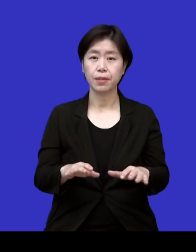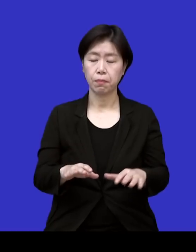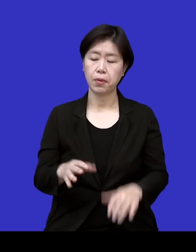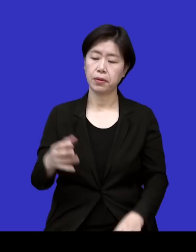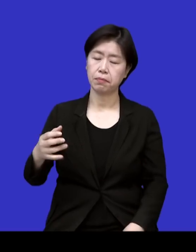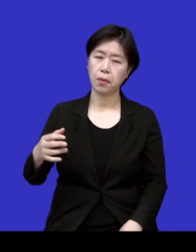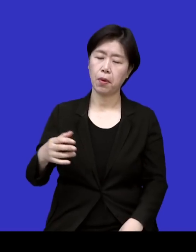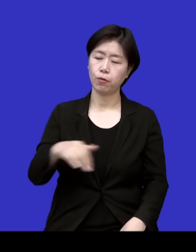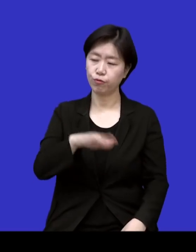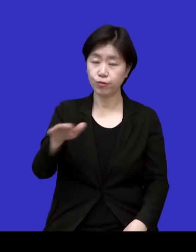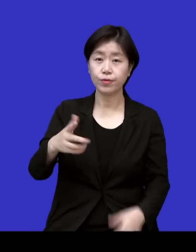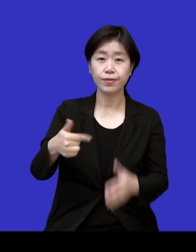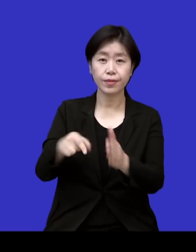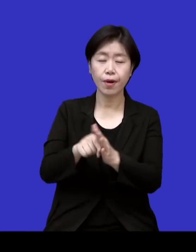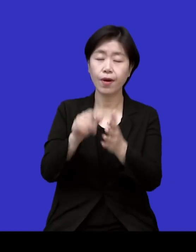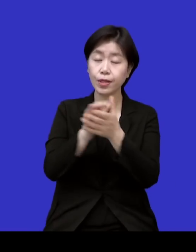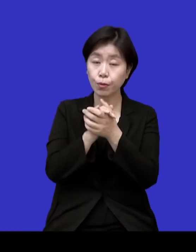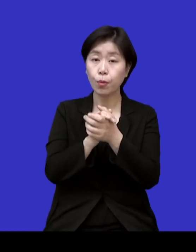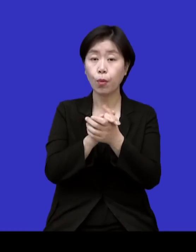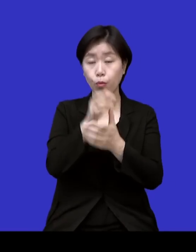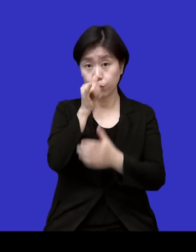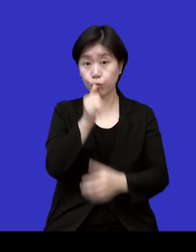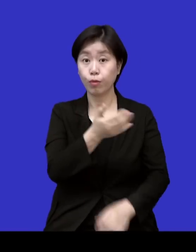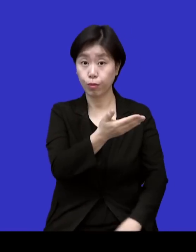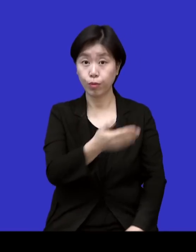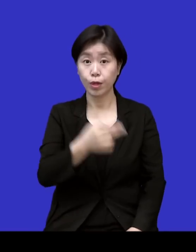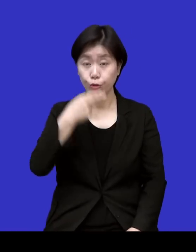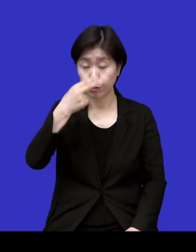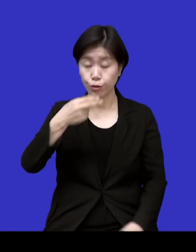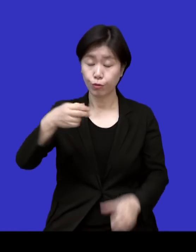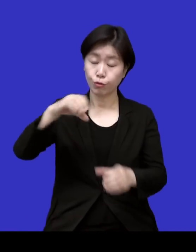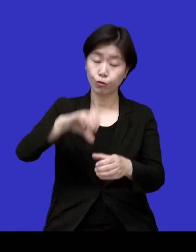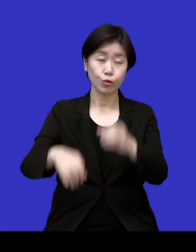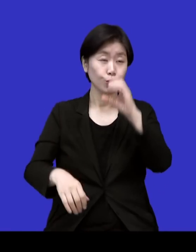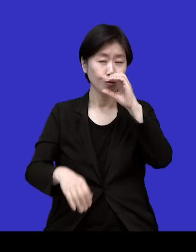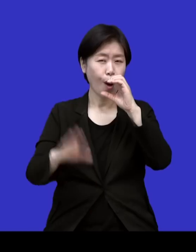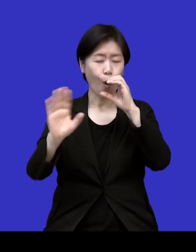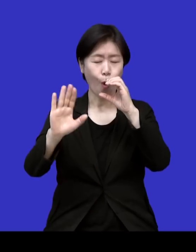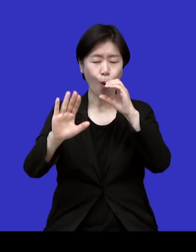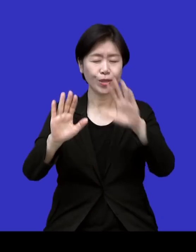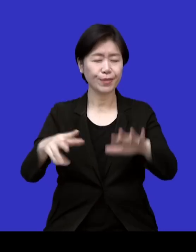그래요? 예, 말씀도 보시고 예. 지금은 술은 안 드세요. 아, 이거 안 하세요? 이제? 네.